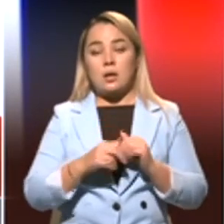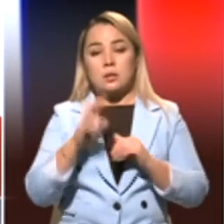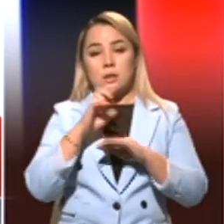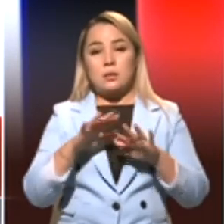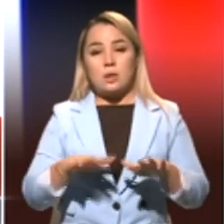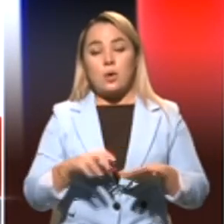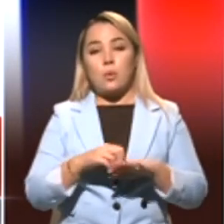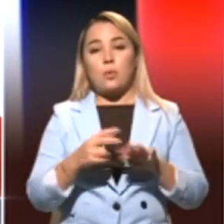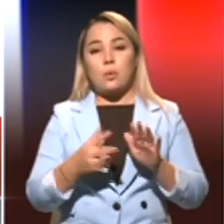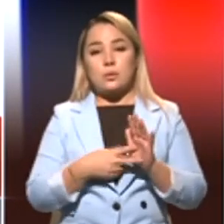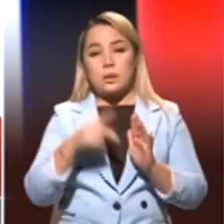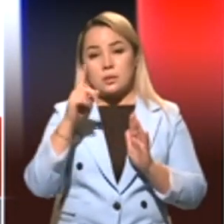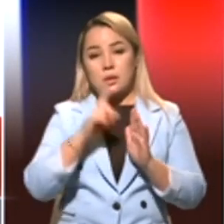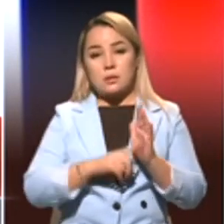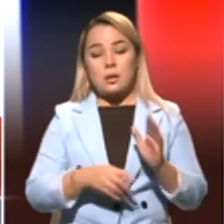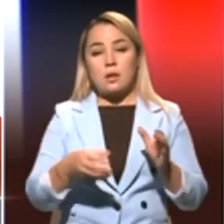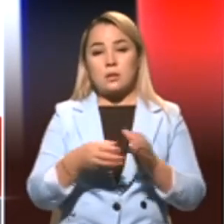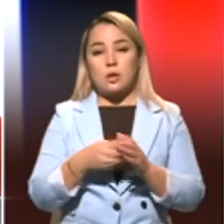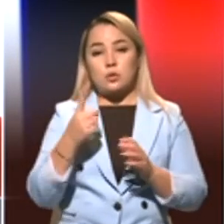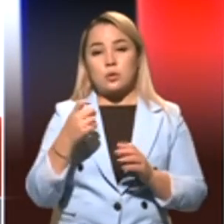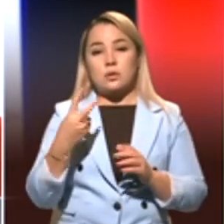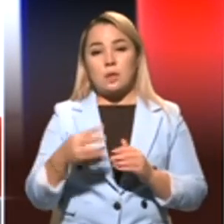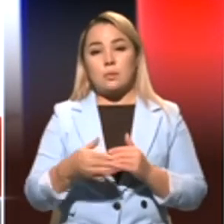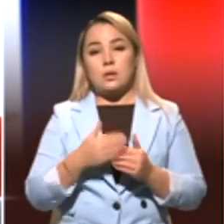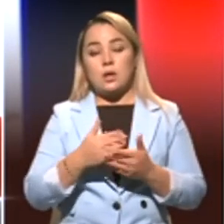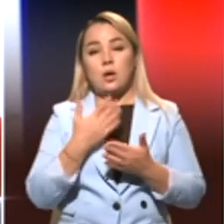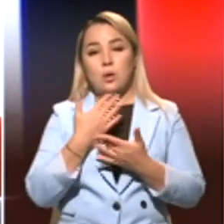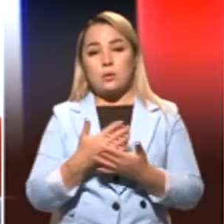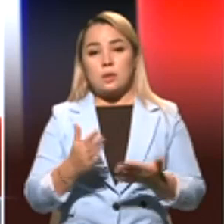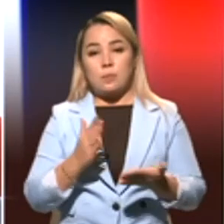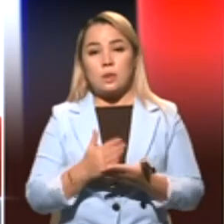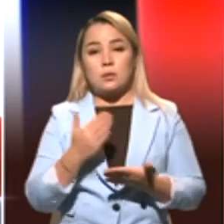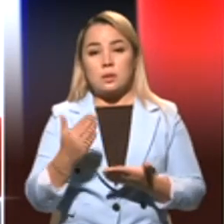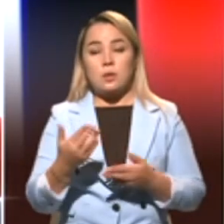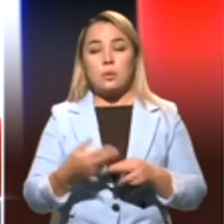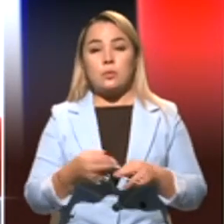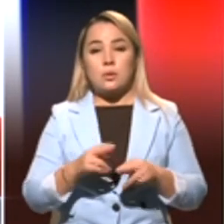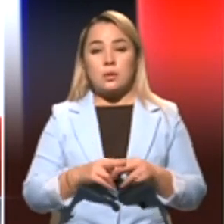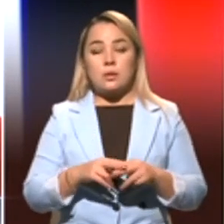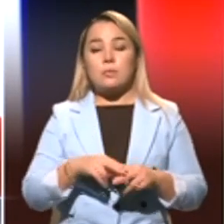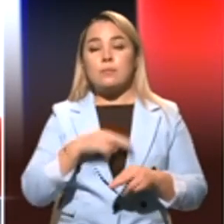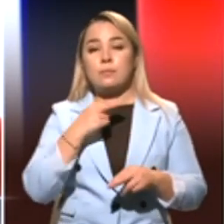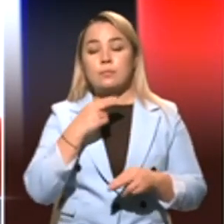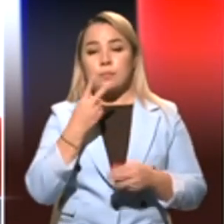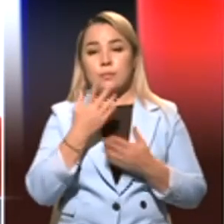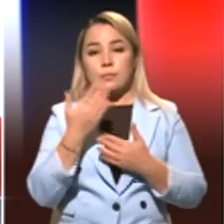18 діни конфессия құрайтын 120-дан астам ұлт бар. Лейд экранға